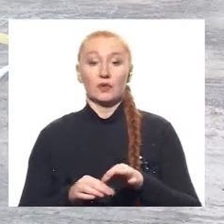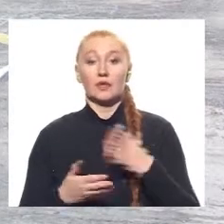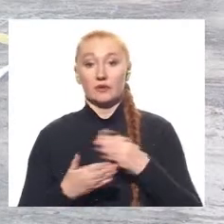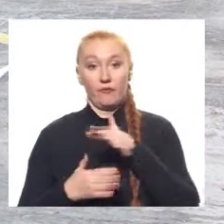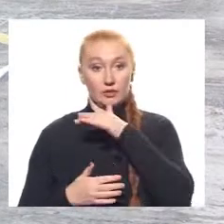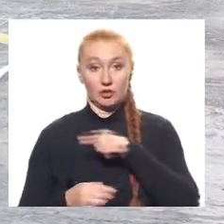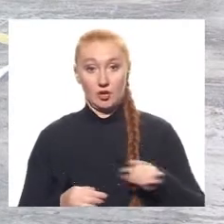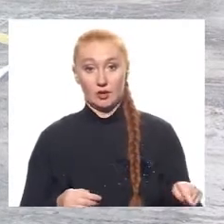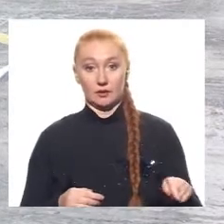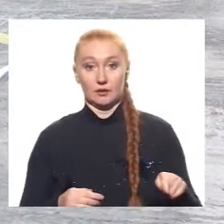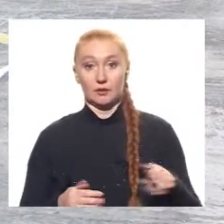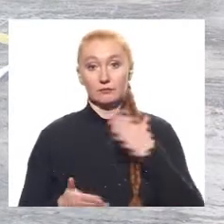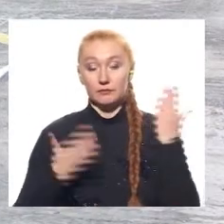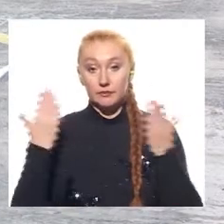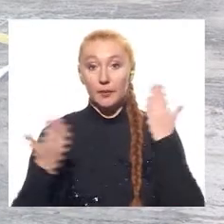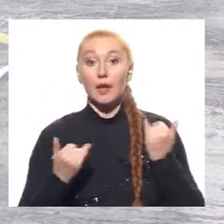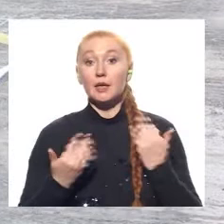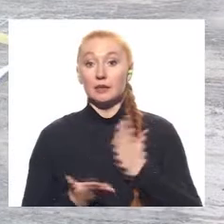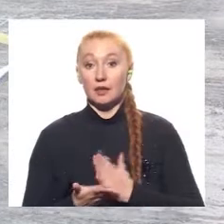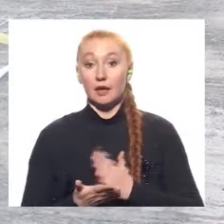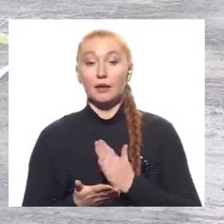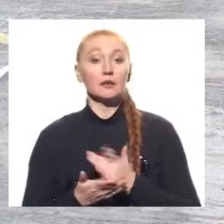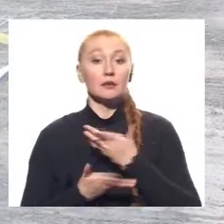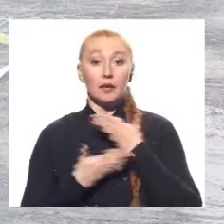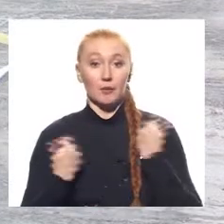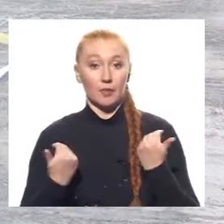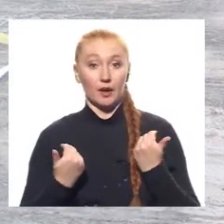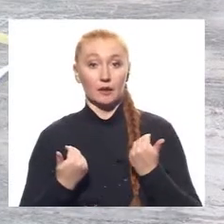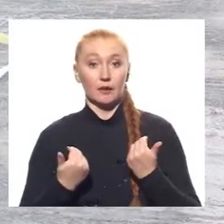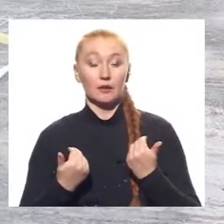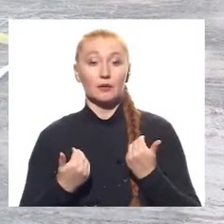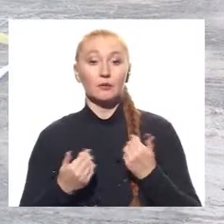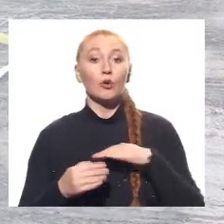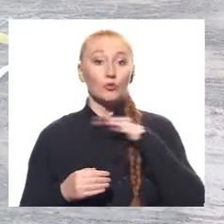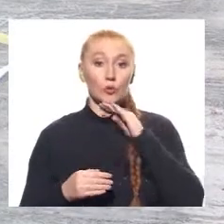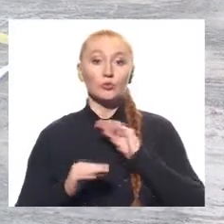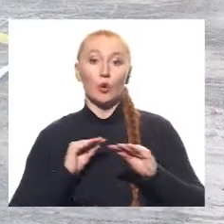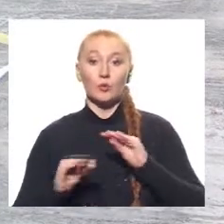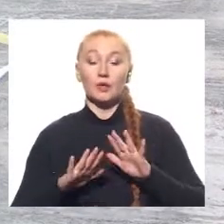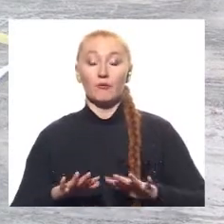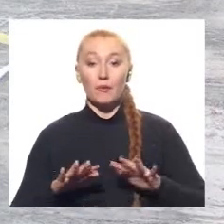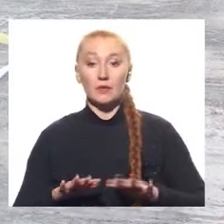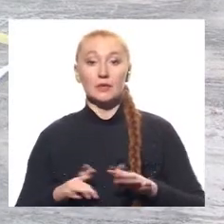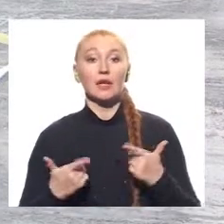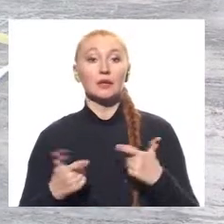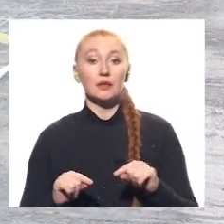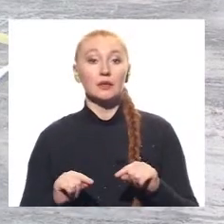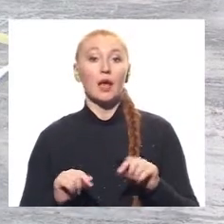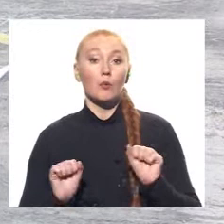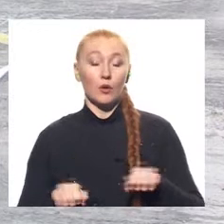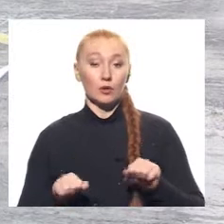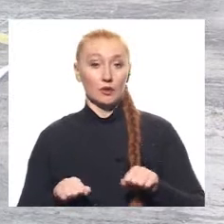час. Тобто зараз немає досить обладнаного місця, де могли